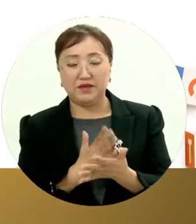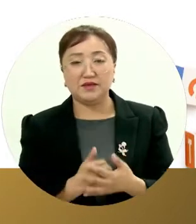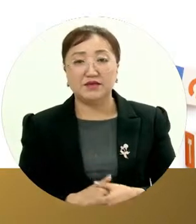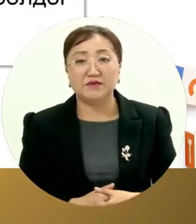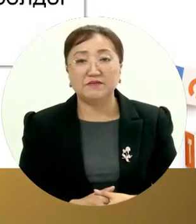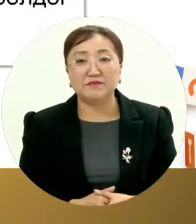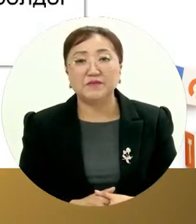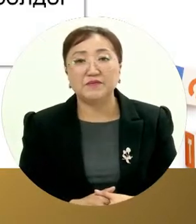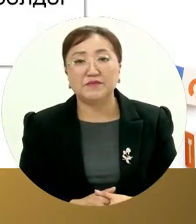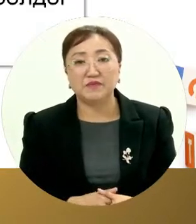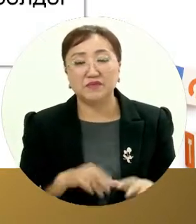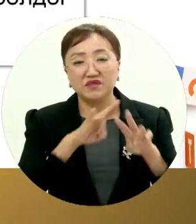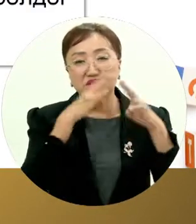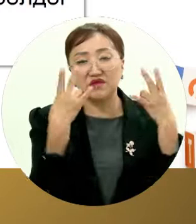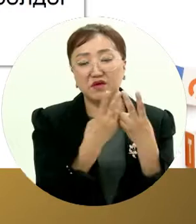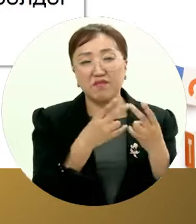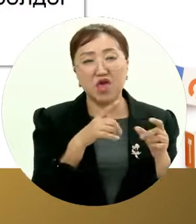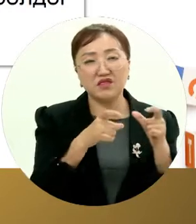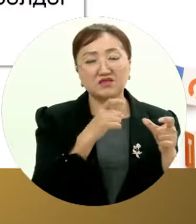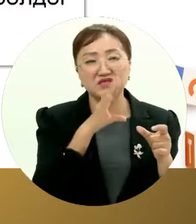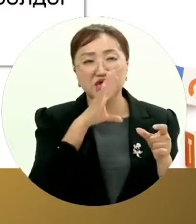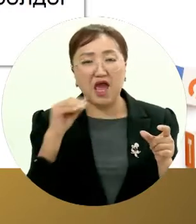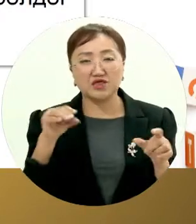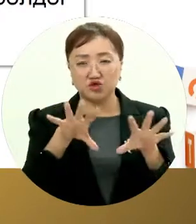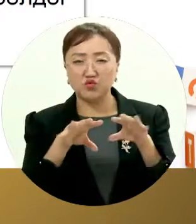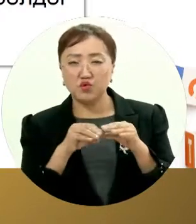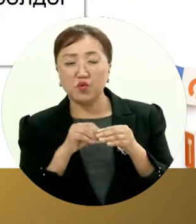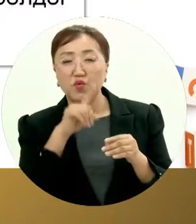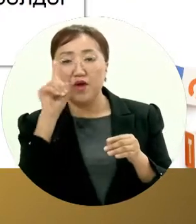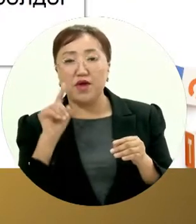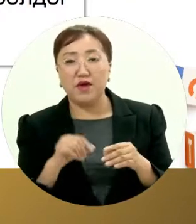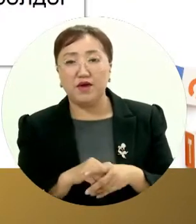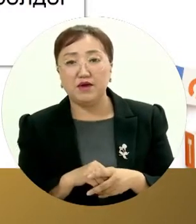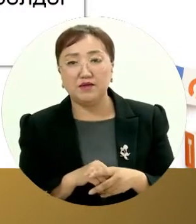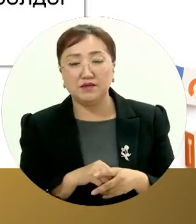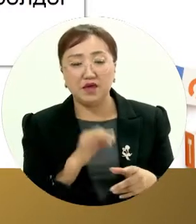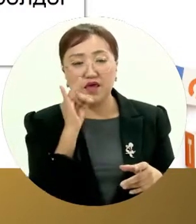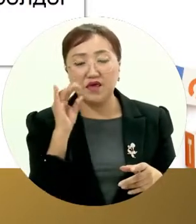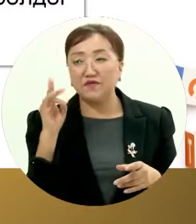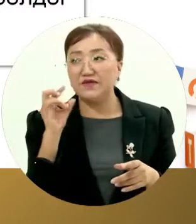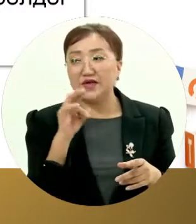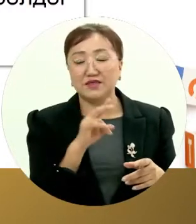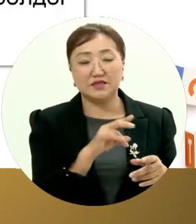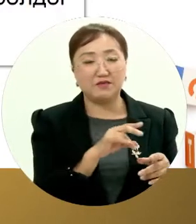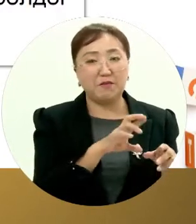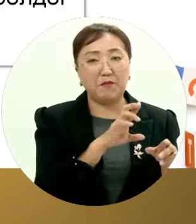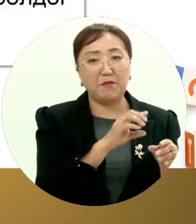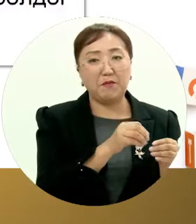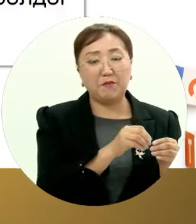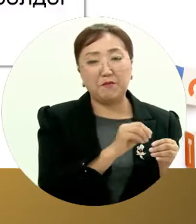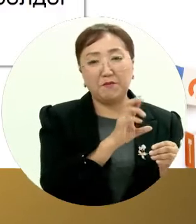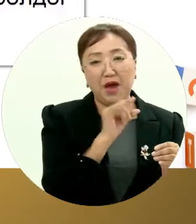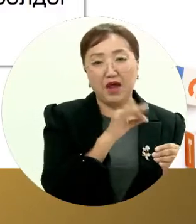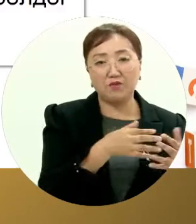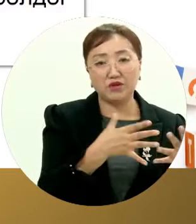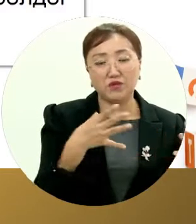За инфляц нийгмийн эдийн засагт хэрхэн нөлөөлдөг вэ? За мэдээж инфляц юмний үн нэмэгдээд бараа бүтээгдэхүүний үн